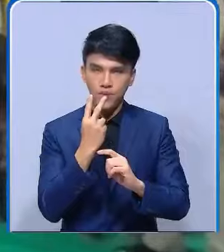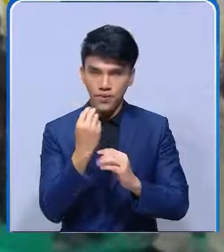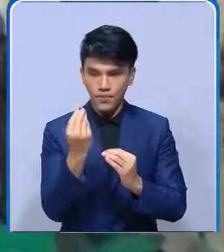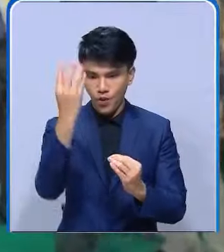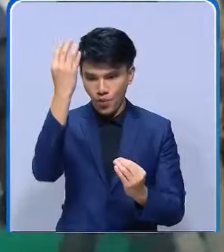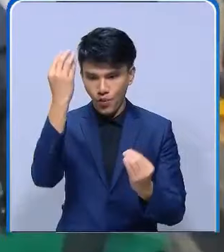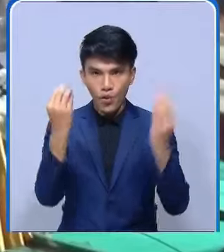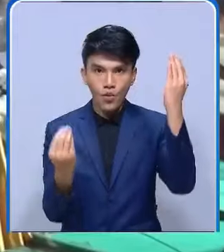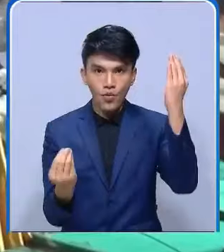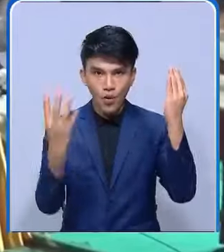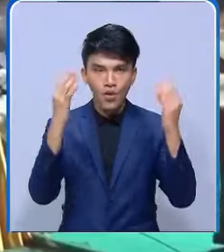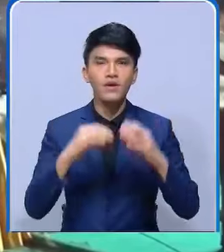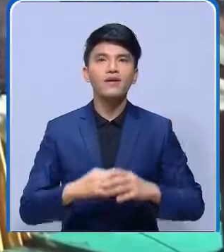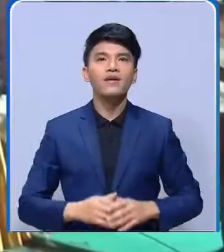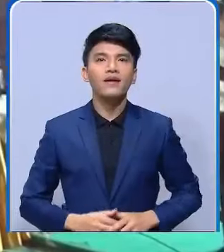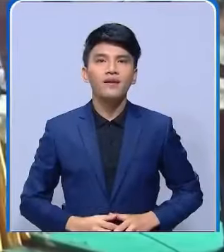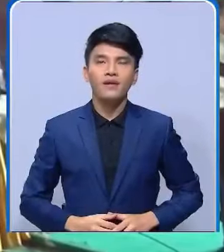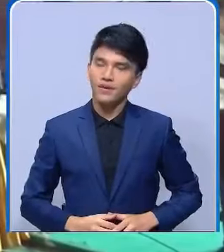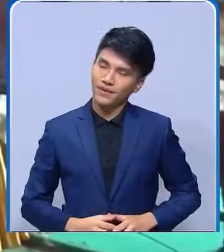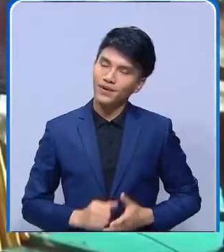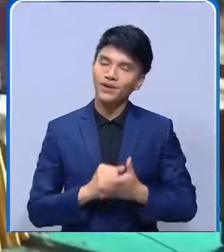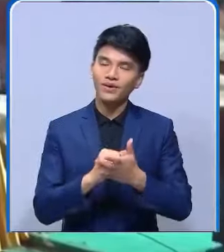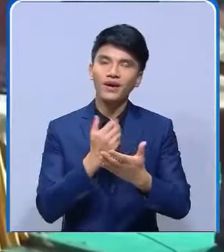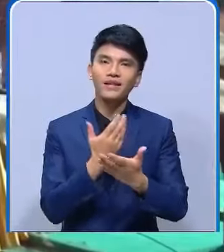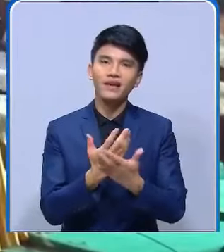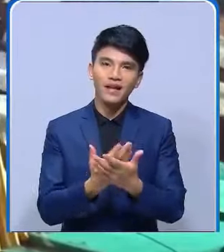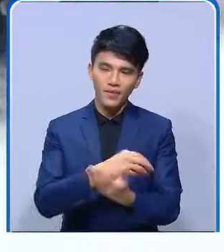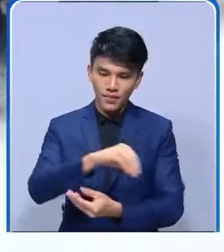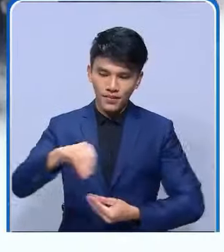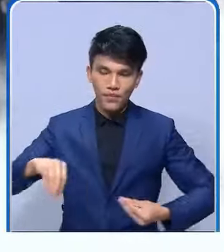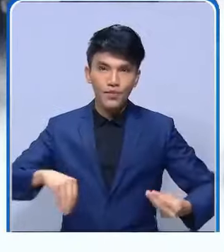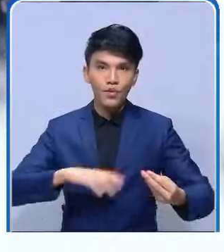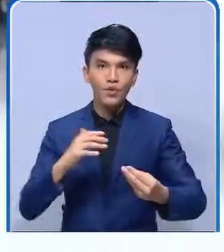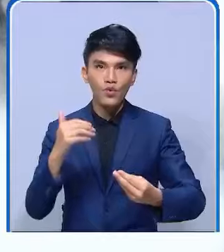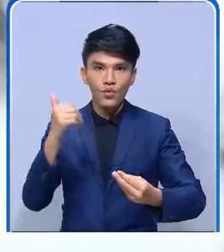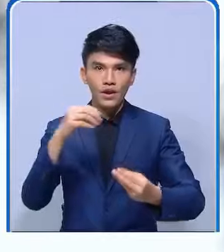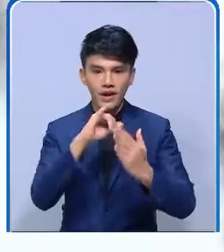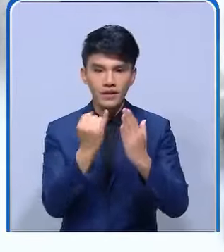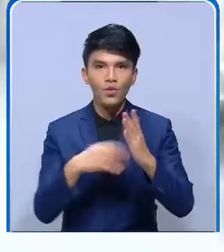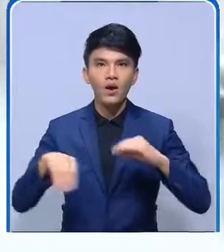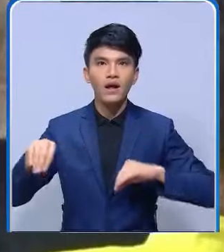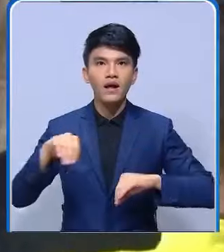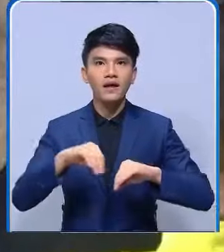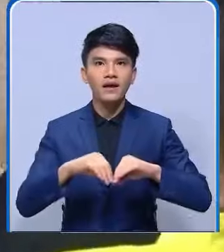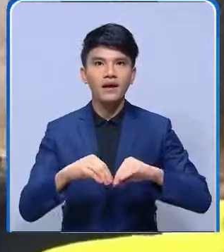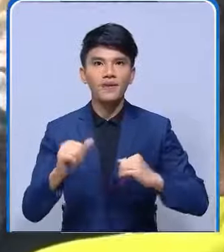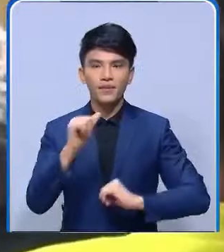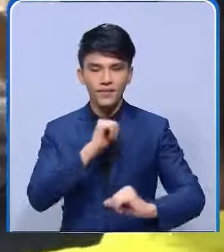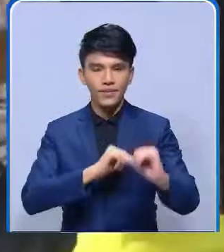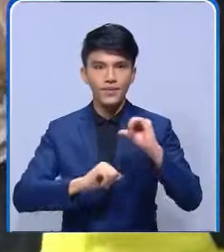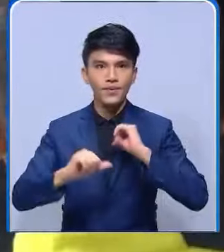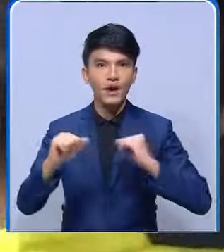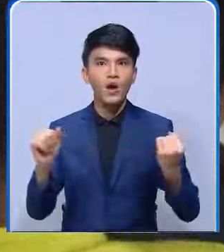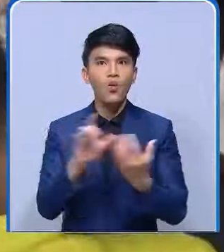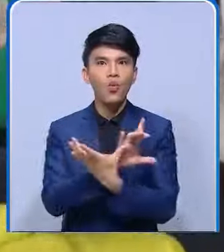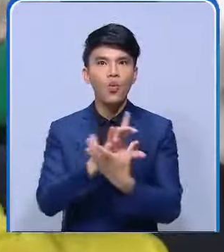ไฟพญานาคกันเป็นจำนวนมากค่ะก็จะช่วยสร้างรายได้กระตุ้นเศรษฐกิจในพื้นที่และจังหวัดใกล้เคียงในงานก็จะมีการแสดงศิลปะวัฒนธร